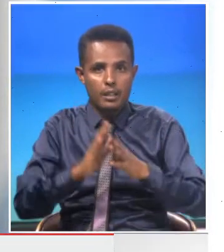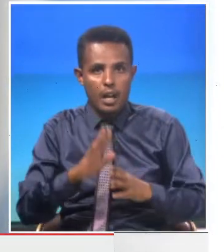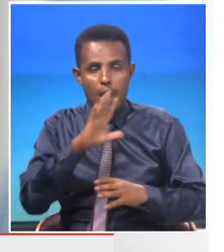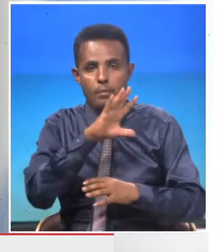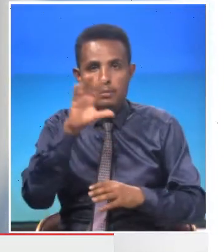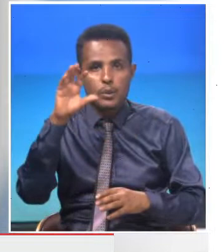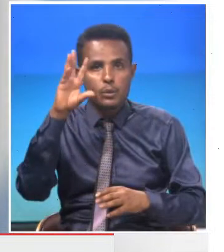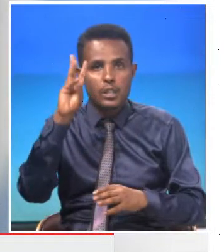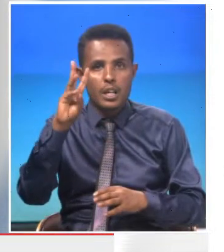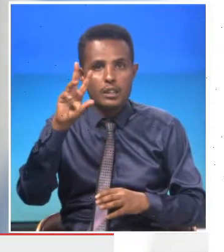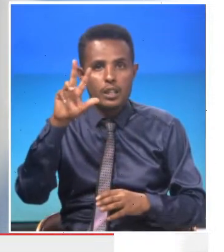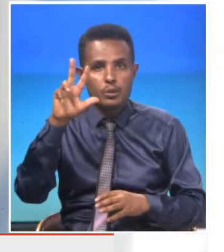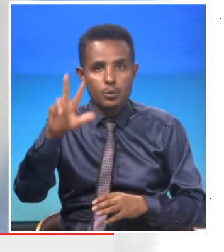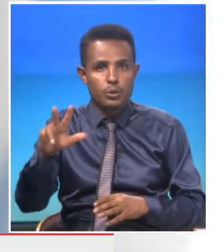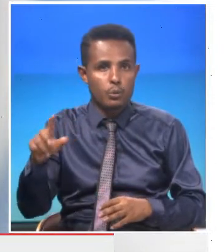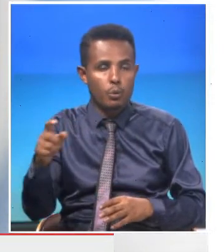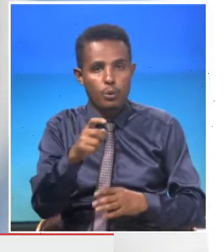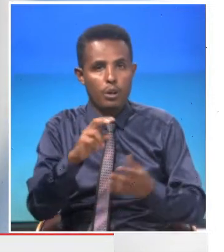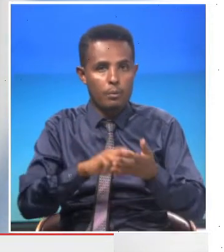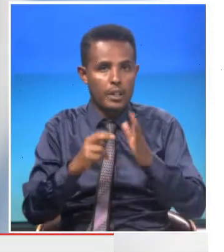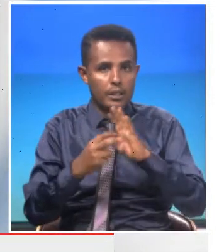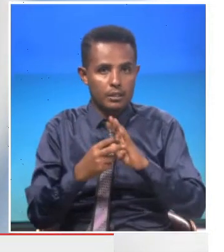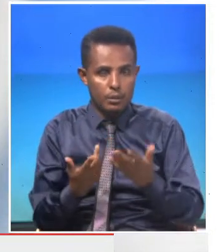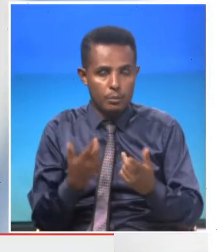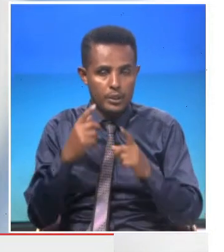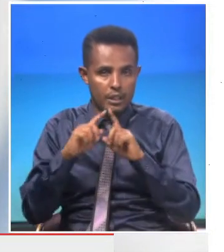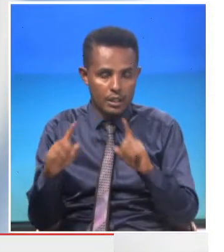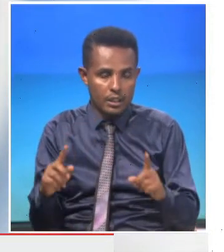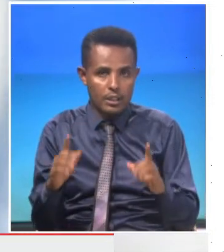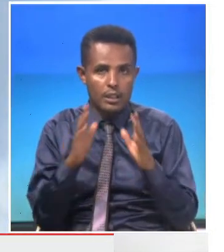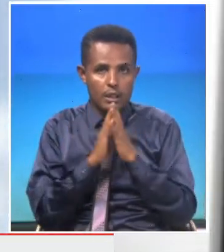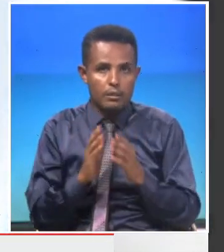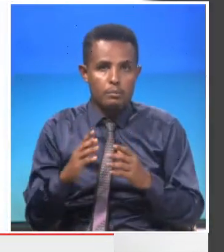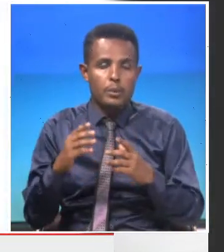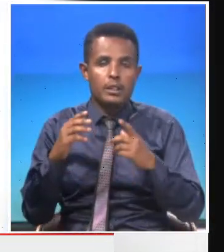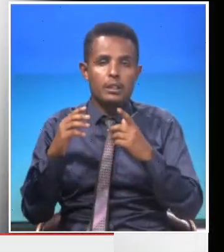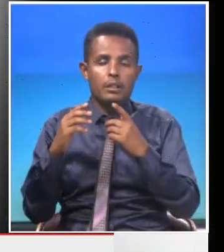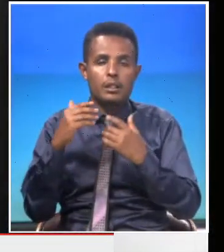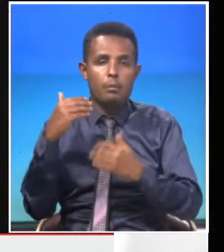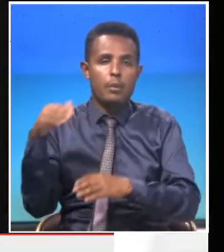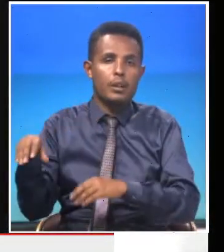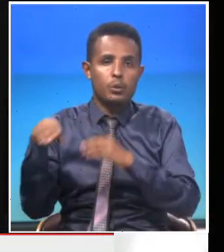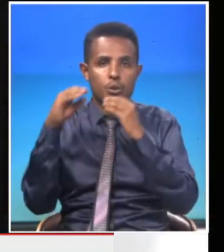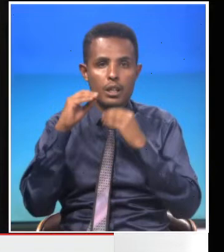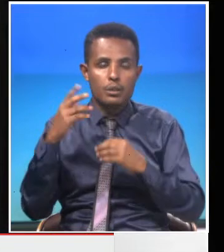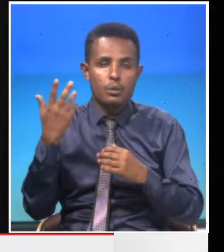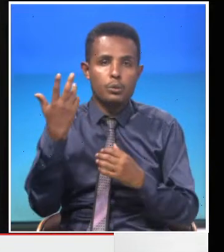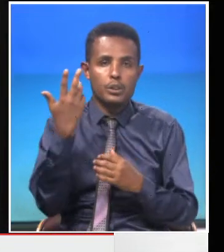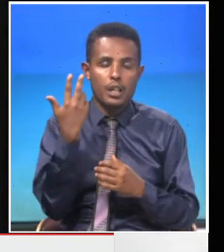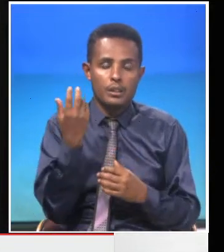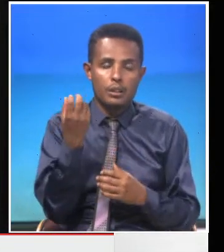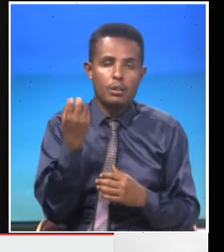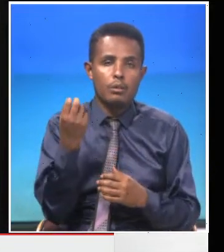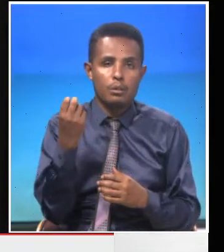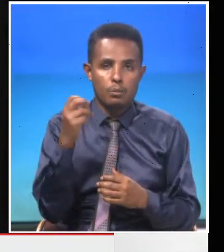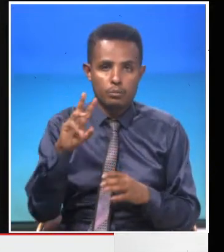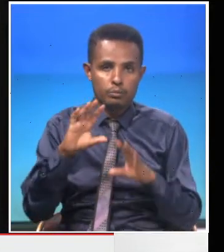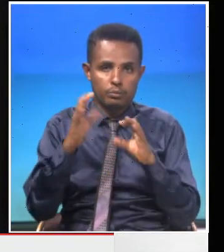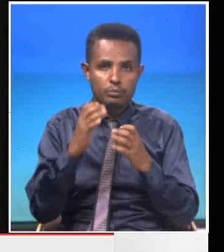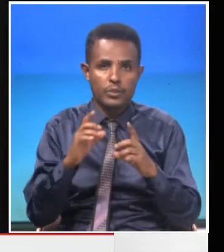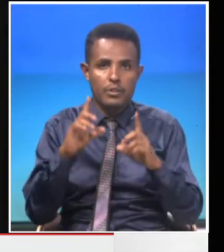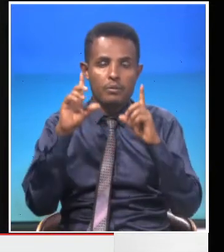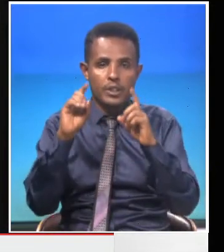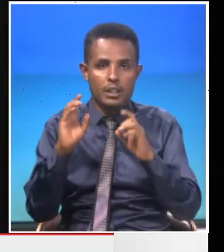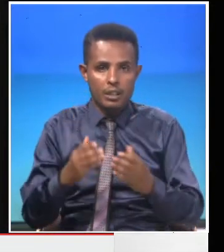ተገልጿል። 3106 በመላው ሀገሪቱ ያለው ትምህርት ቤቶች ተማሪዎቻቸውን የ12ኛ ክፍል ብሔራዊ መልቀቂያ ፈተና